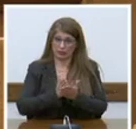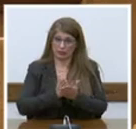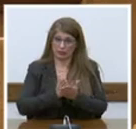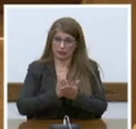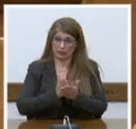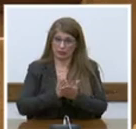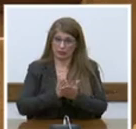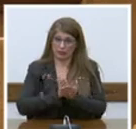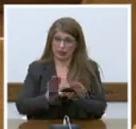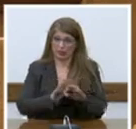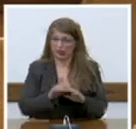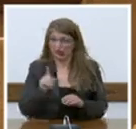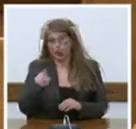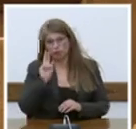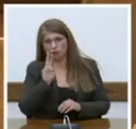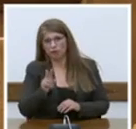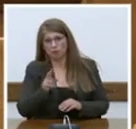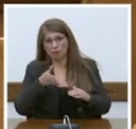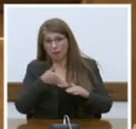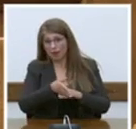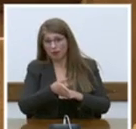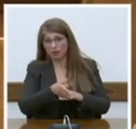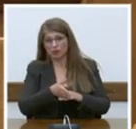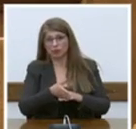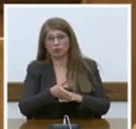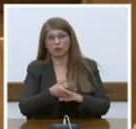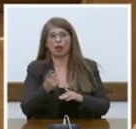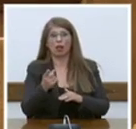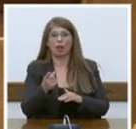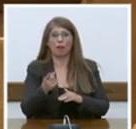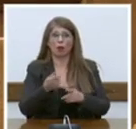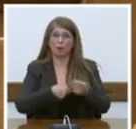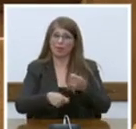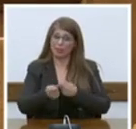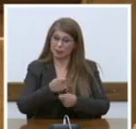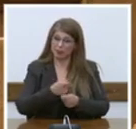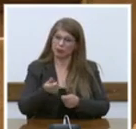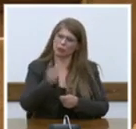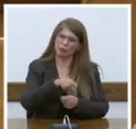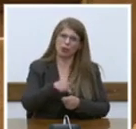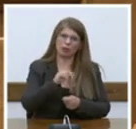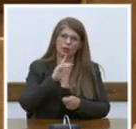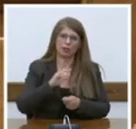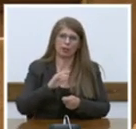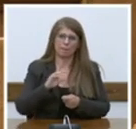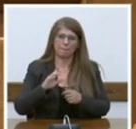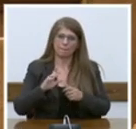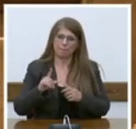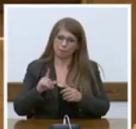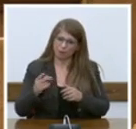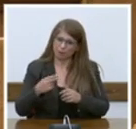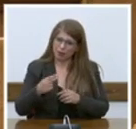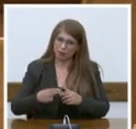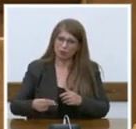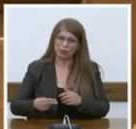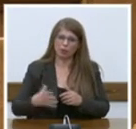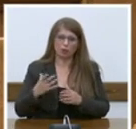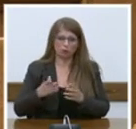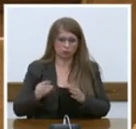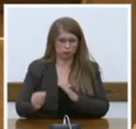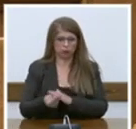οι διαφαινόμενες παρεμβάσεις από πολιτικούς και επιχειρηματίες είναι παράγοντες που προκαλούν κλονισμό